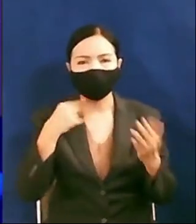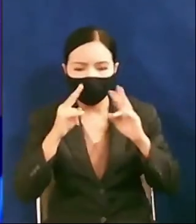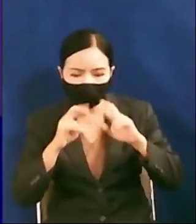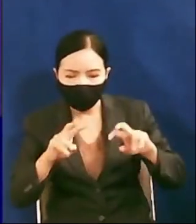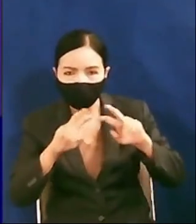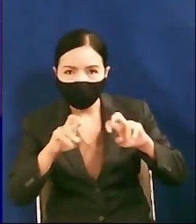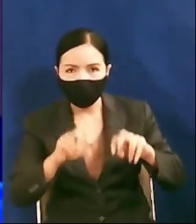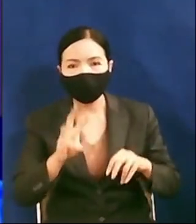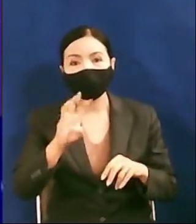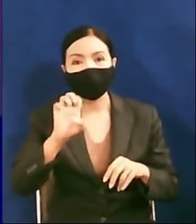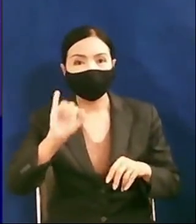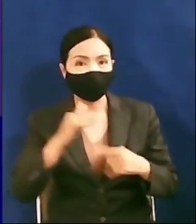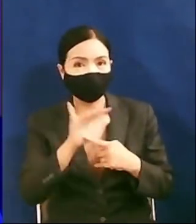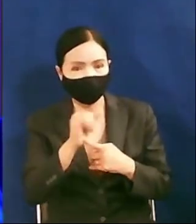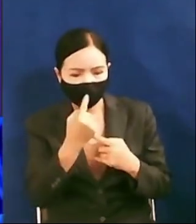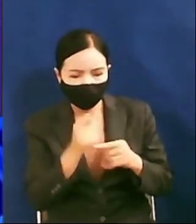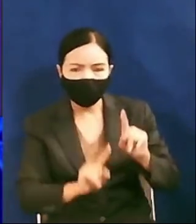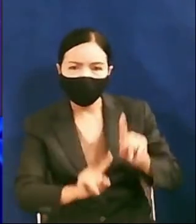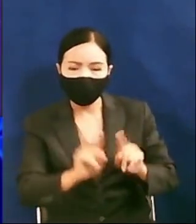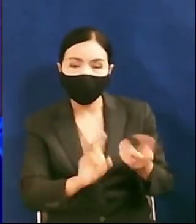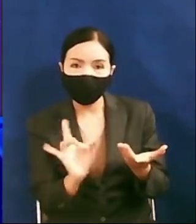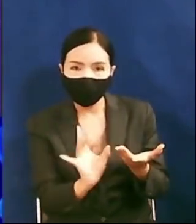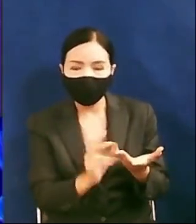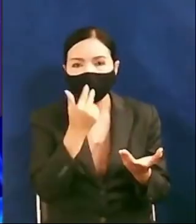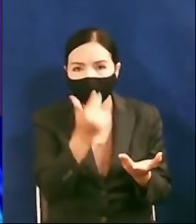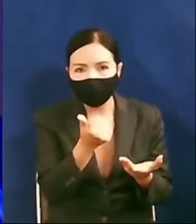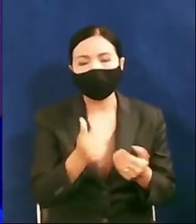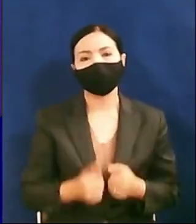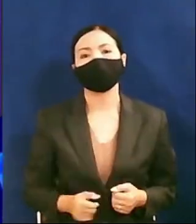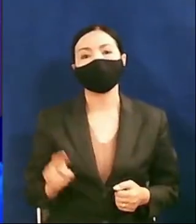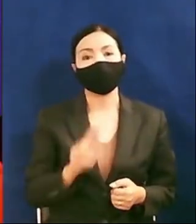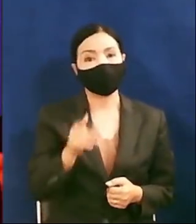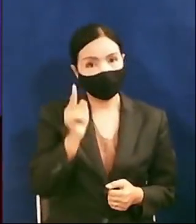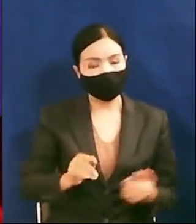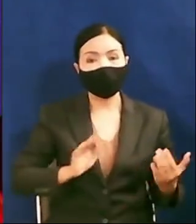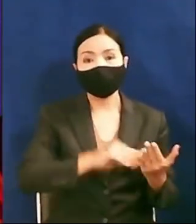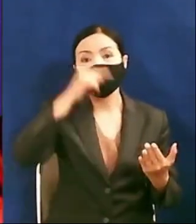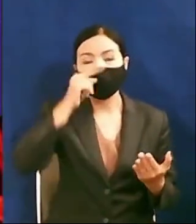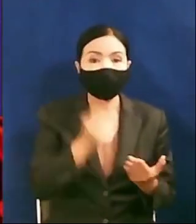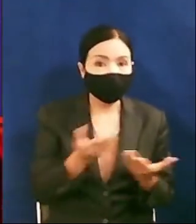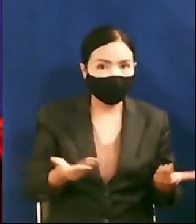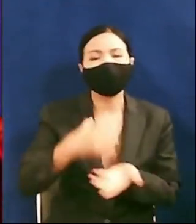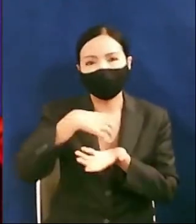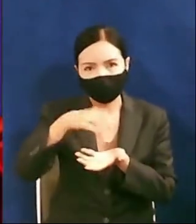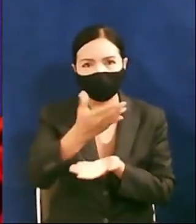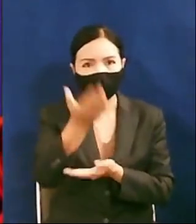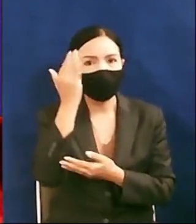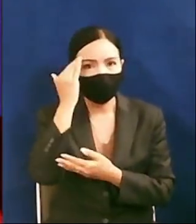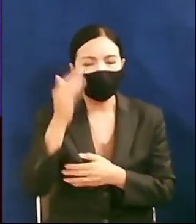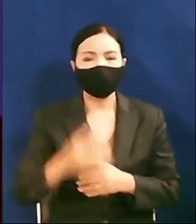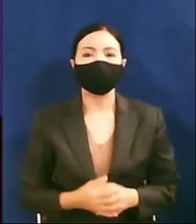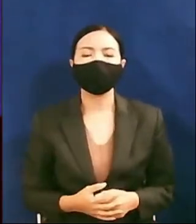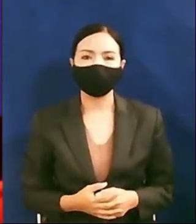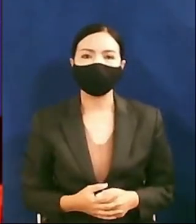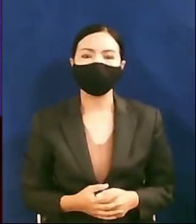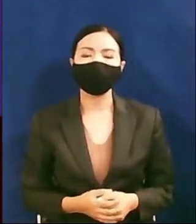าในเรื่องของประสิทธิผลที่เราใช้ในประเทศไทยจริงๆเนี่ยผลเป็นอย่างไรนะครับซึ่งการศึกษ